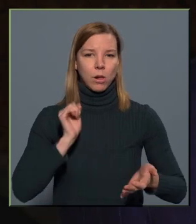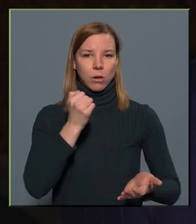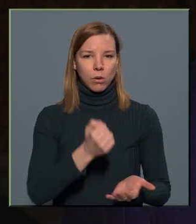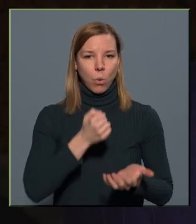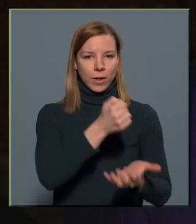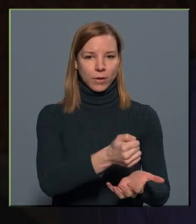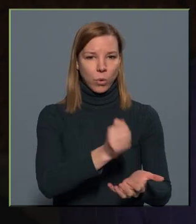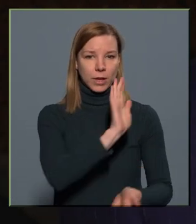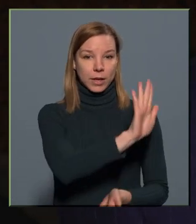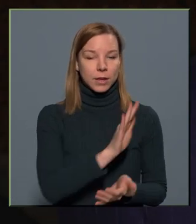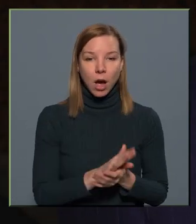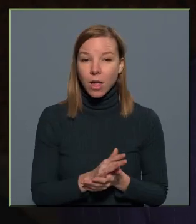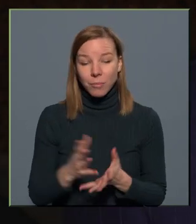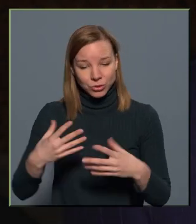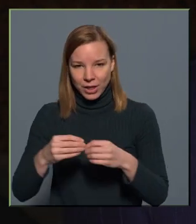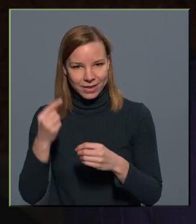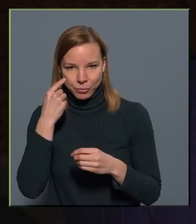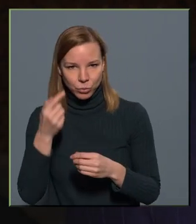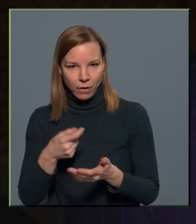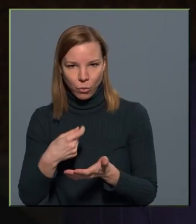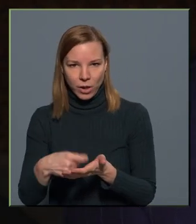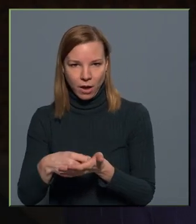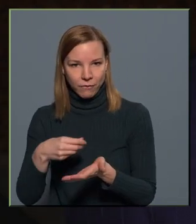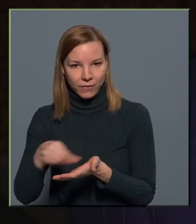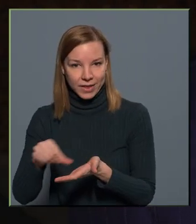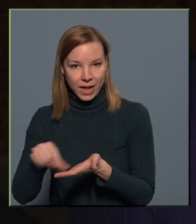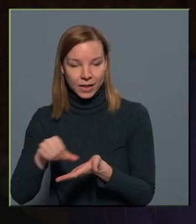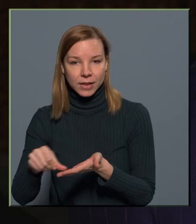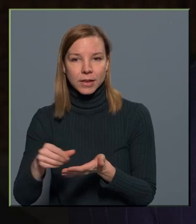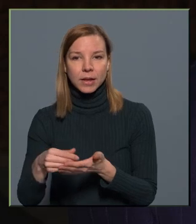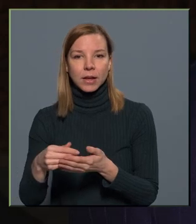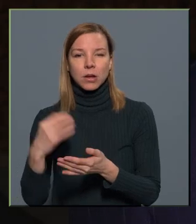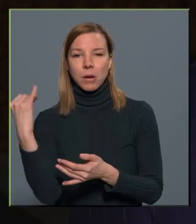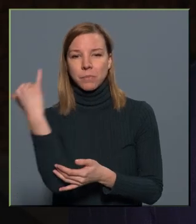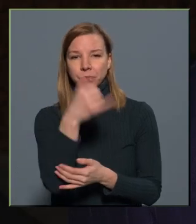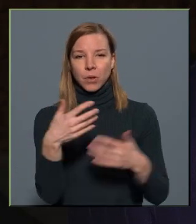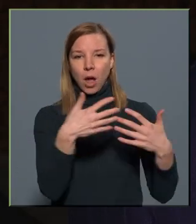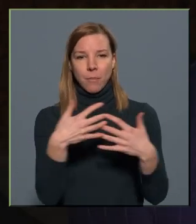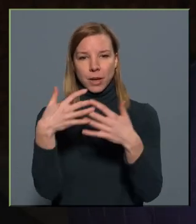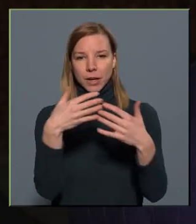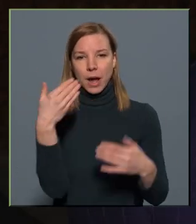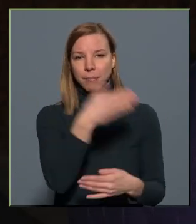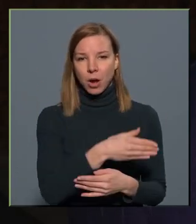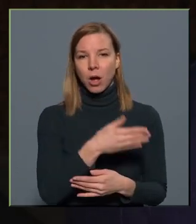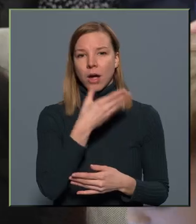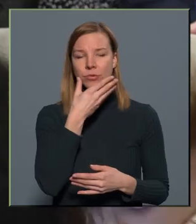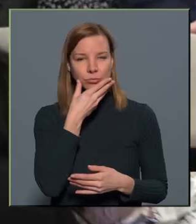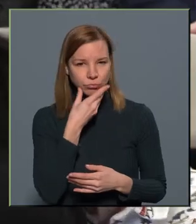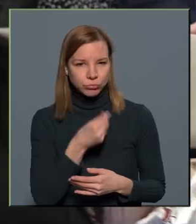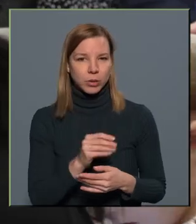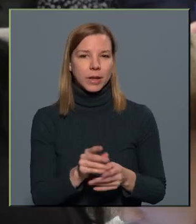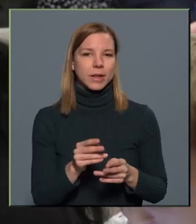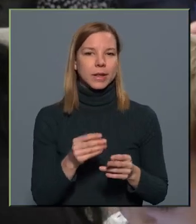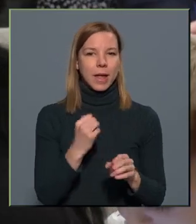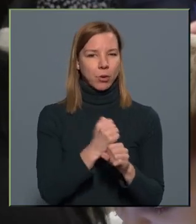megfizethetetlen egy család számára, és hát szép karrier előtt állnak a civil életben is. A